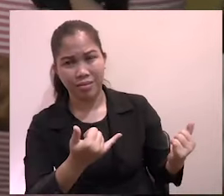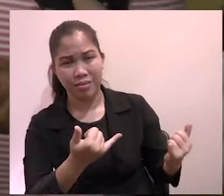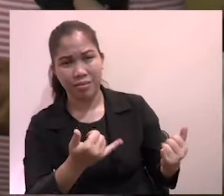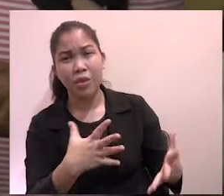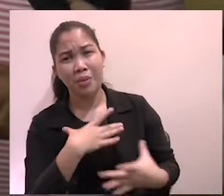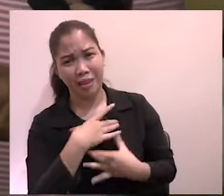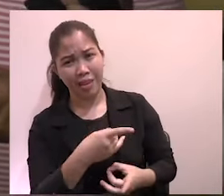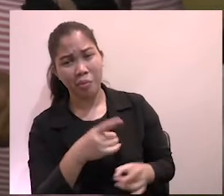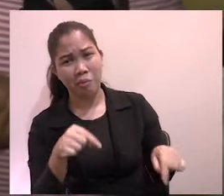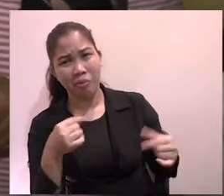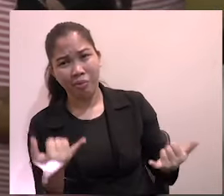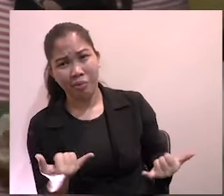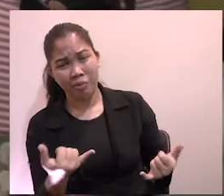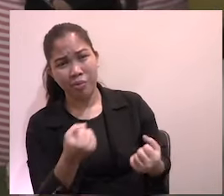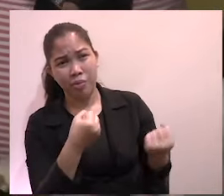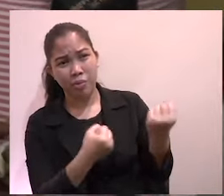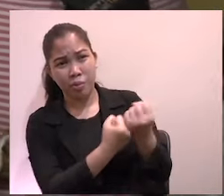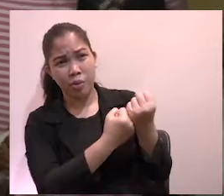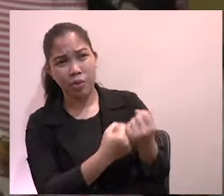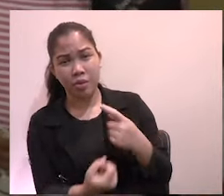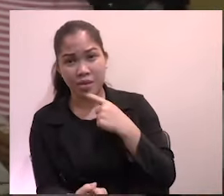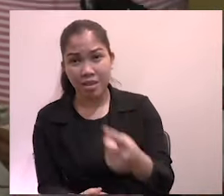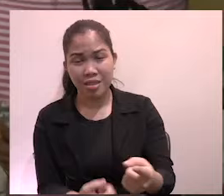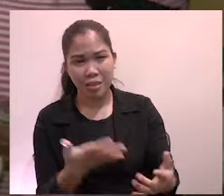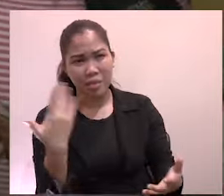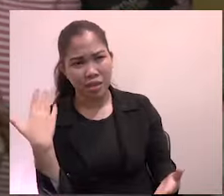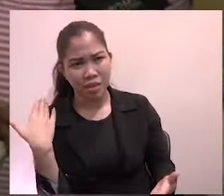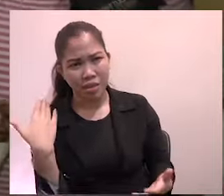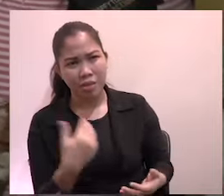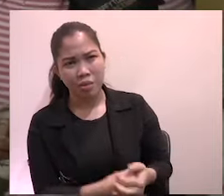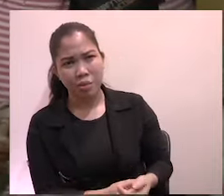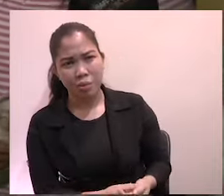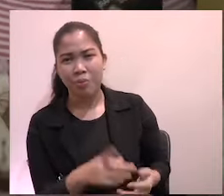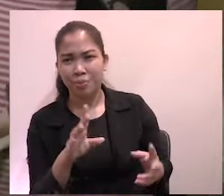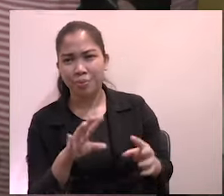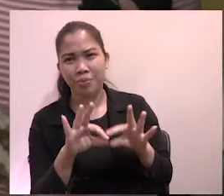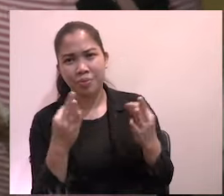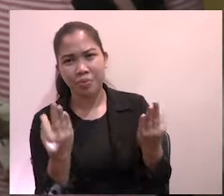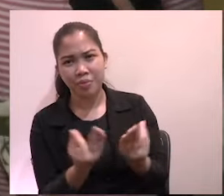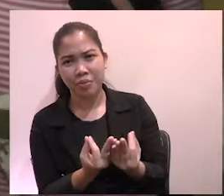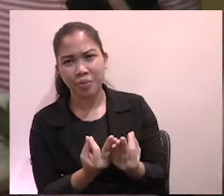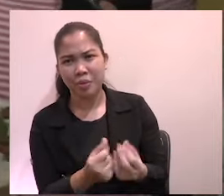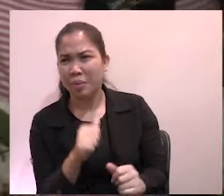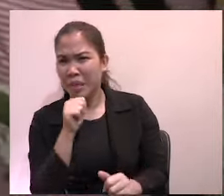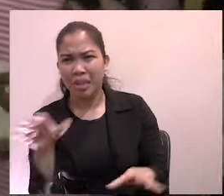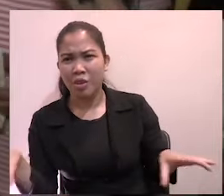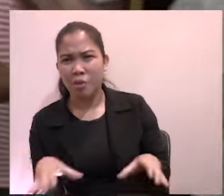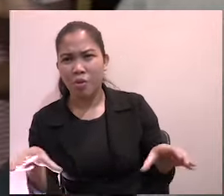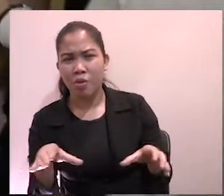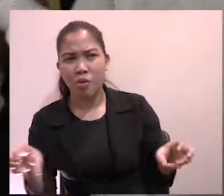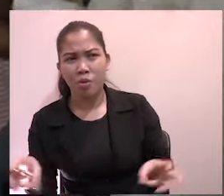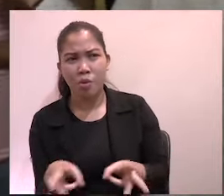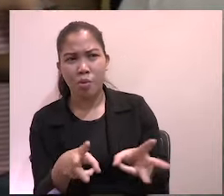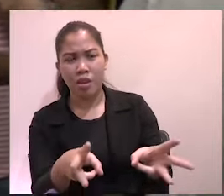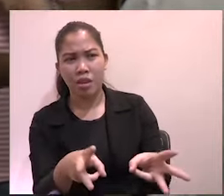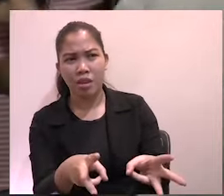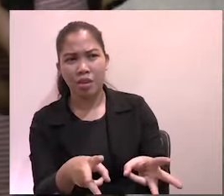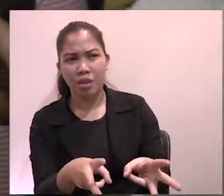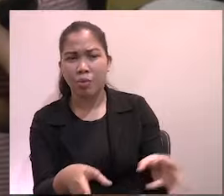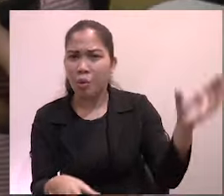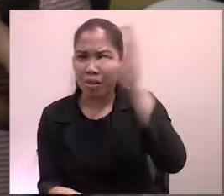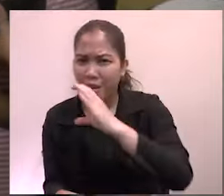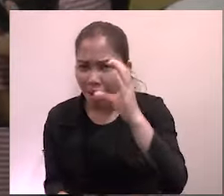gusto mo eh, alam, tsaka atining sinabi mo na sa akin na out na ako sa pamilya. Kasi hindi ka gumagawa ng paraan. Kami lagi ang gumagawa